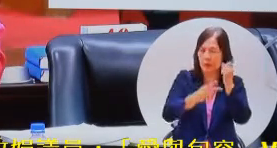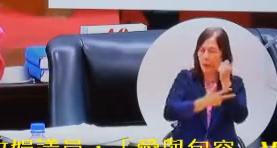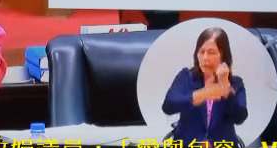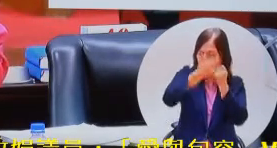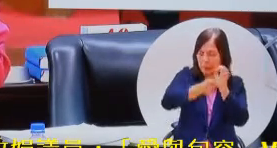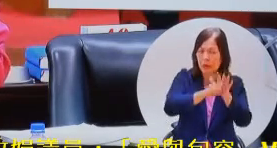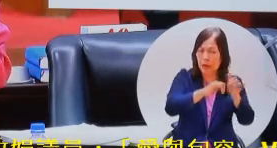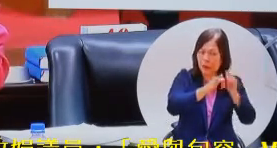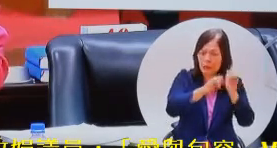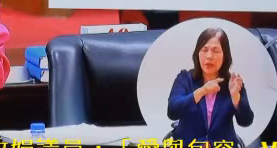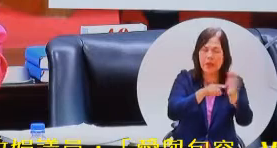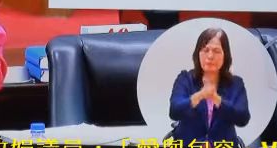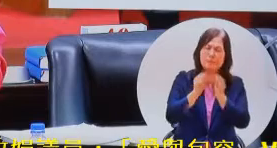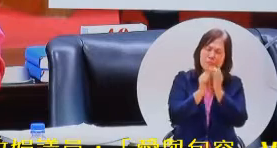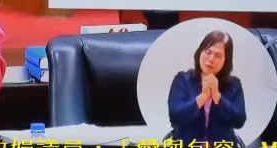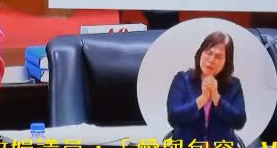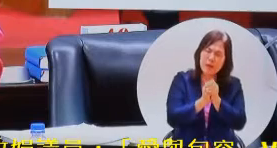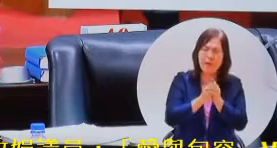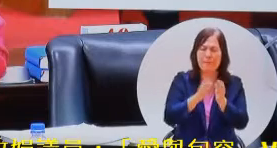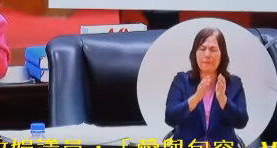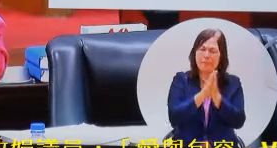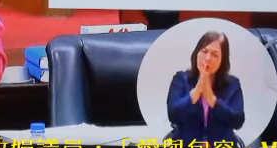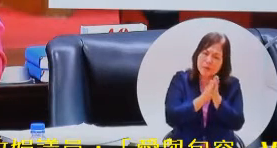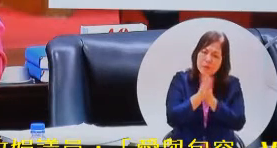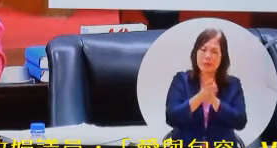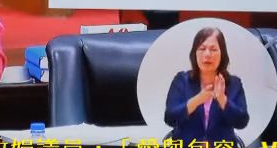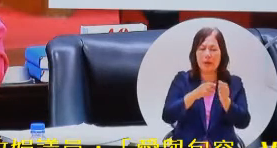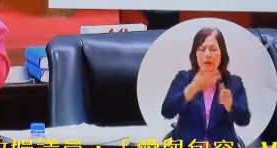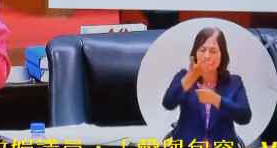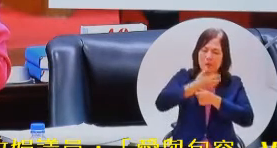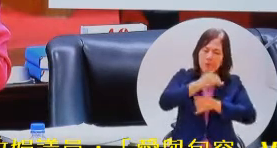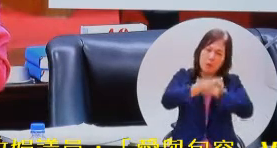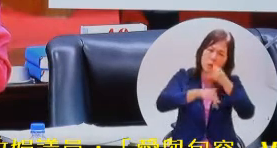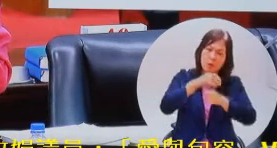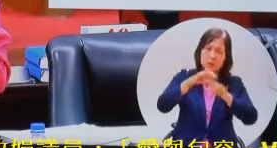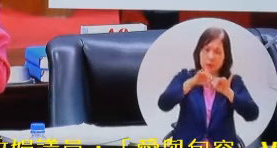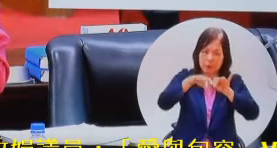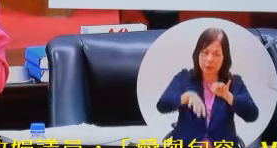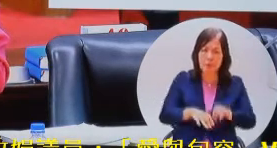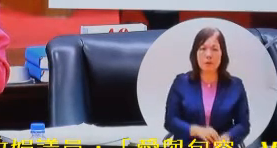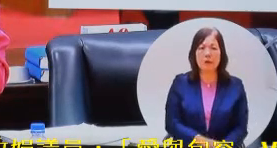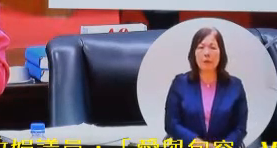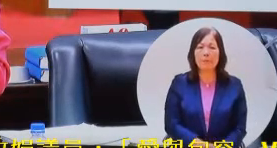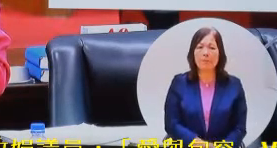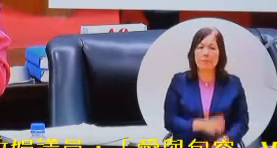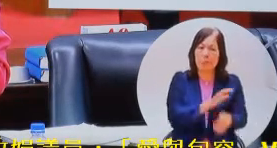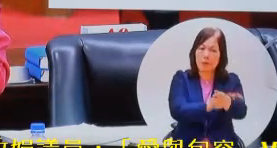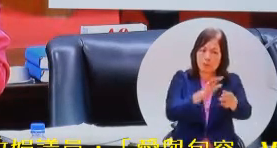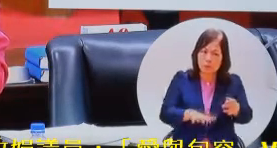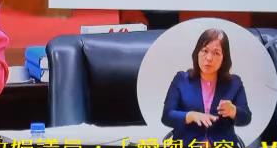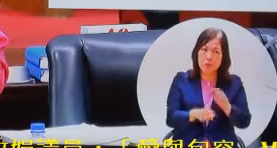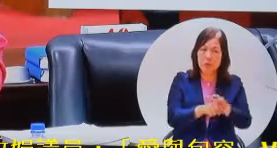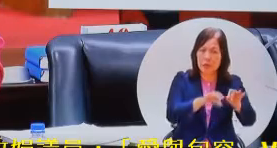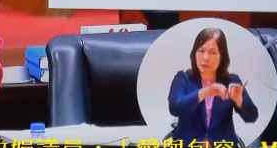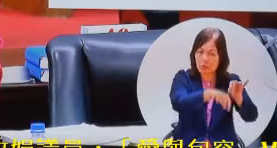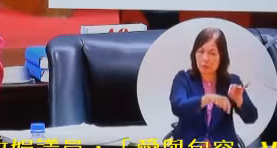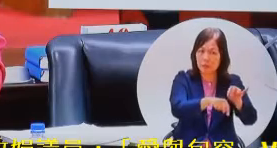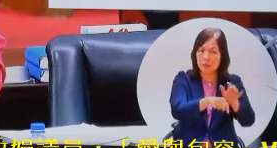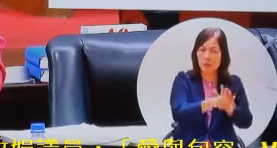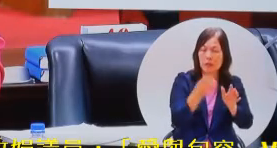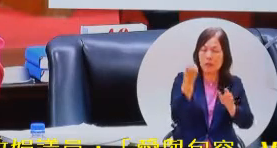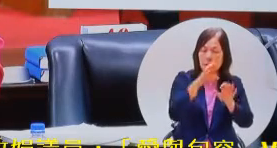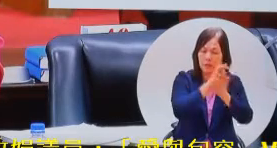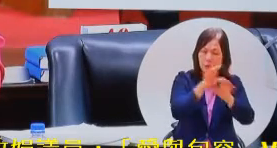直拜托是不是要给一个活动的空间，所以国民中心在看是一种星光里的菜